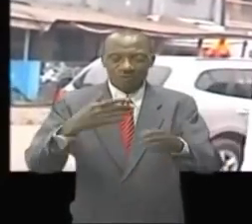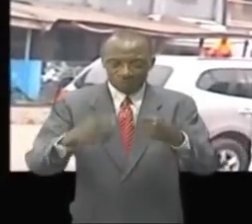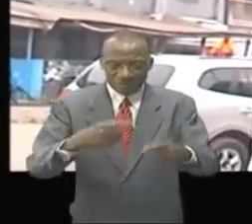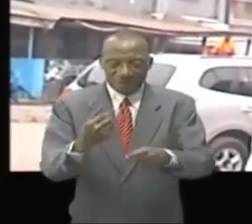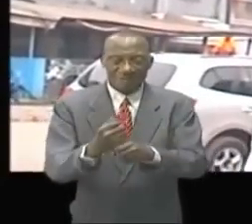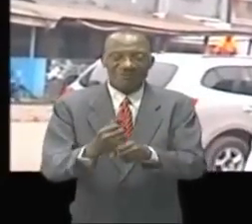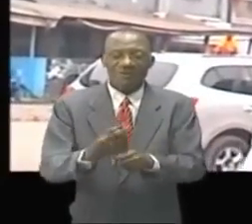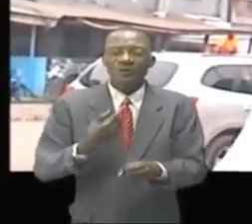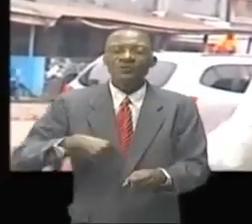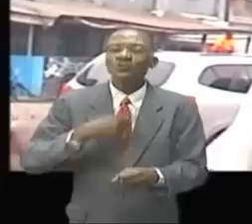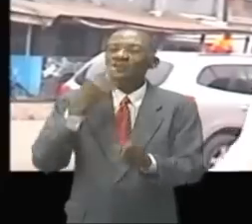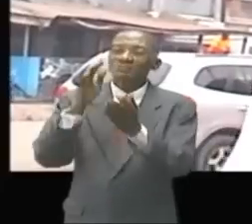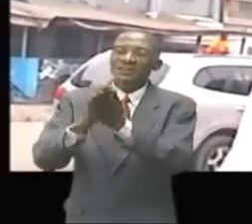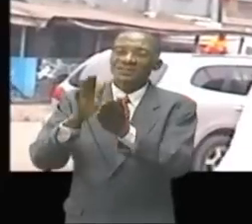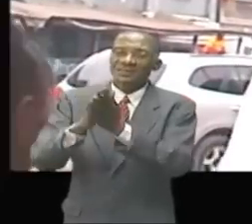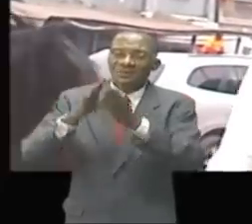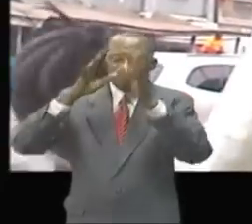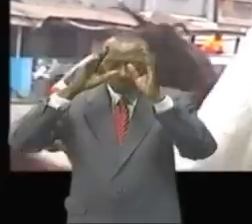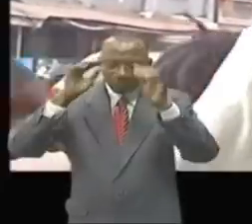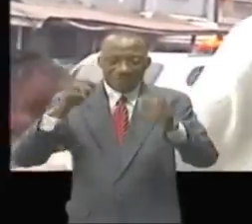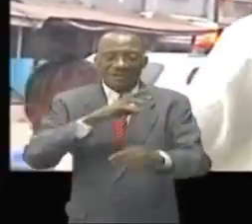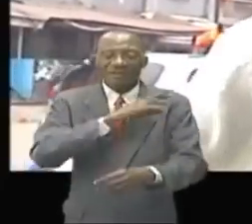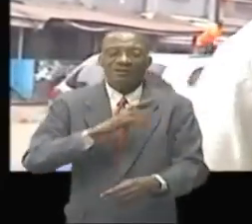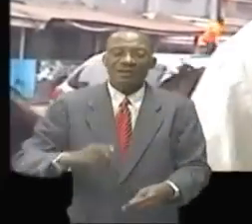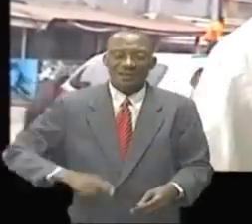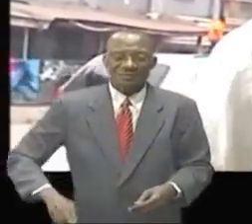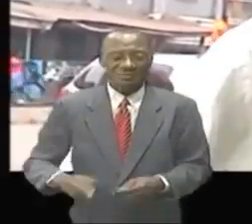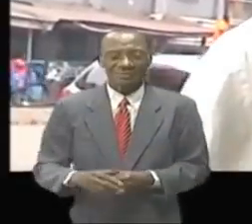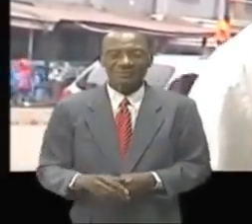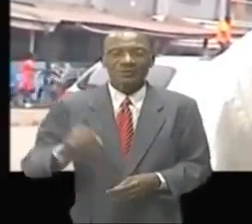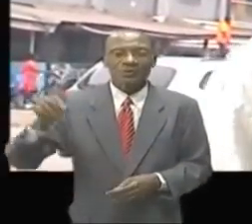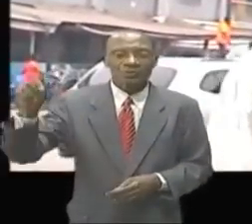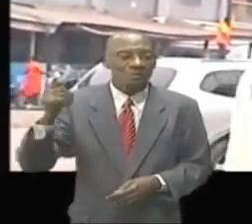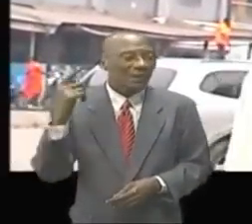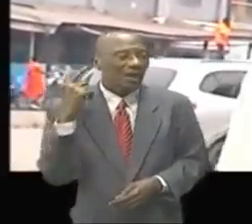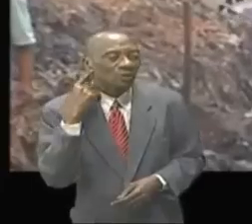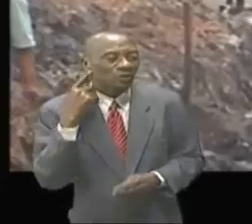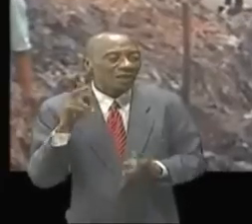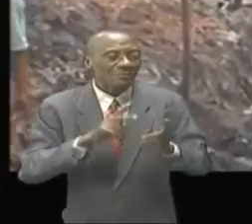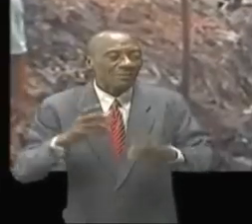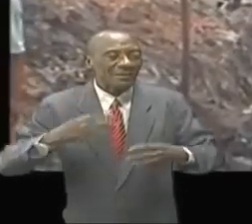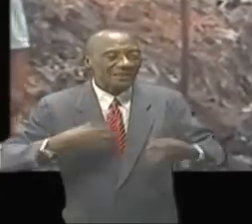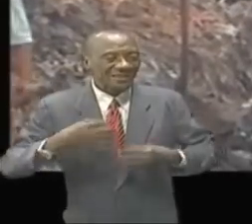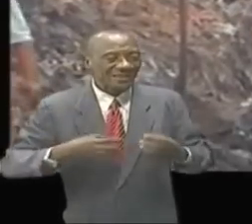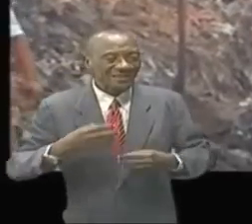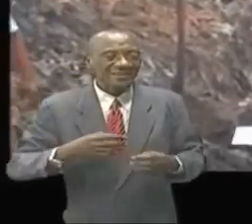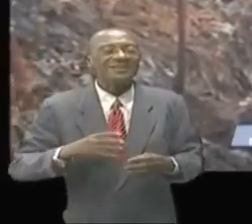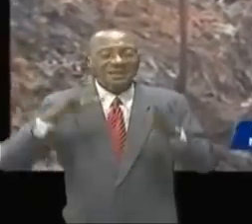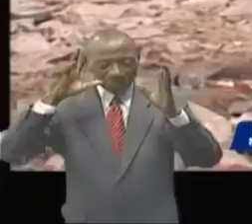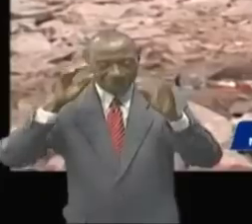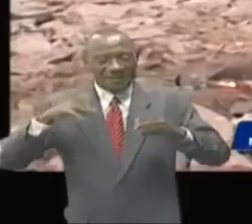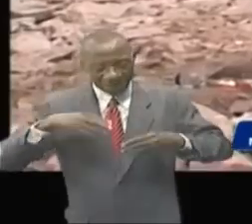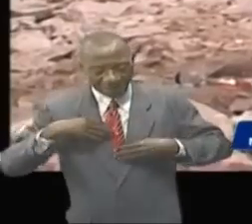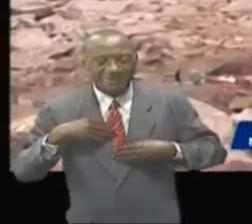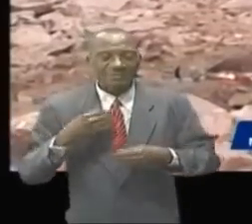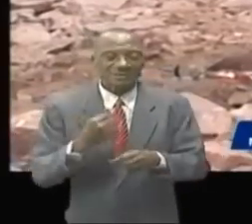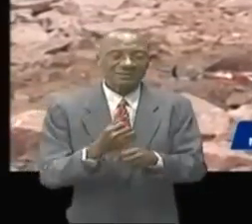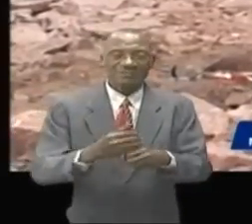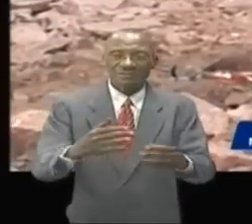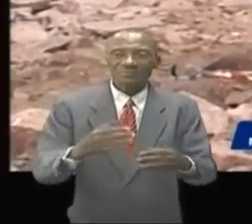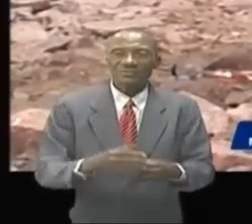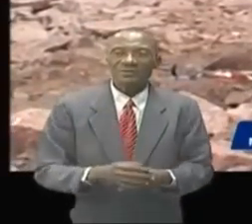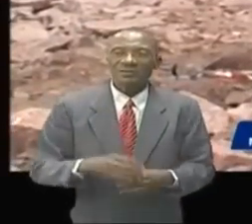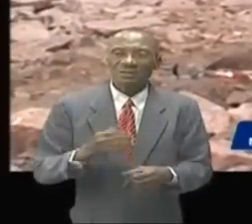République aux attentes, il a répondu aux attentes de la population. Il reste à espérer l'accélération des